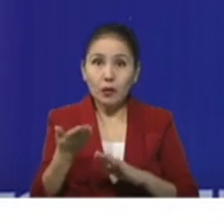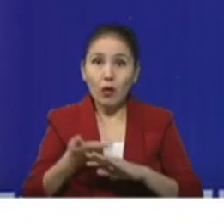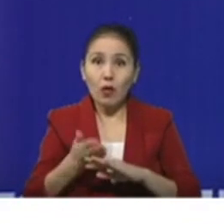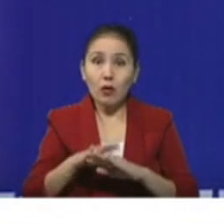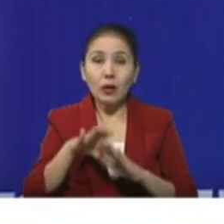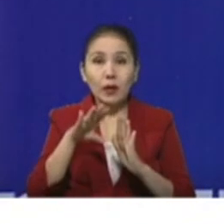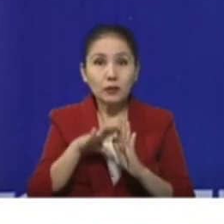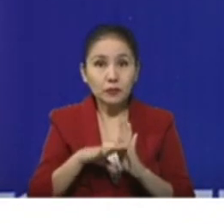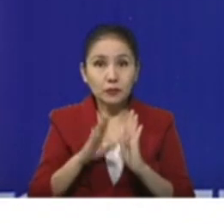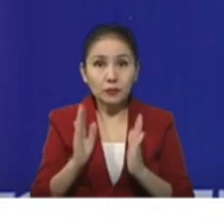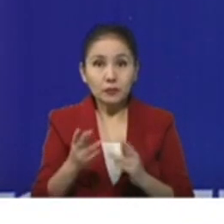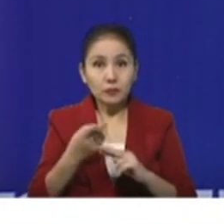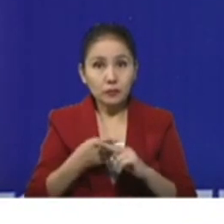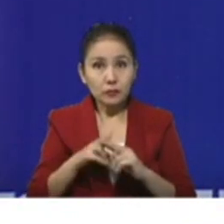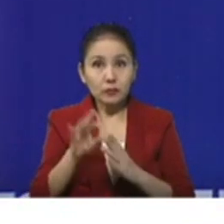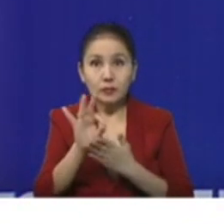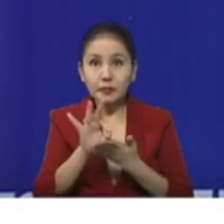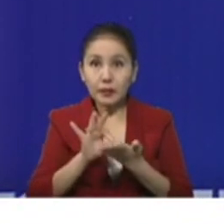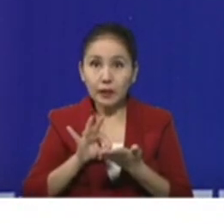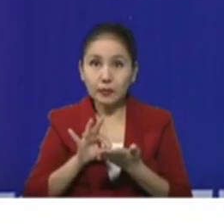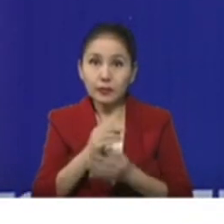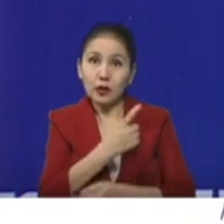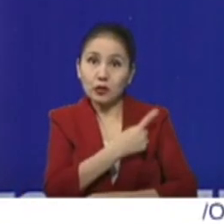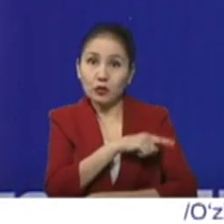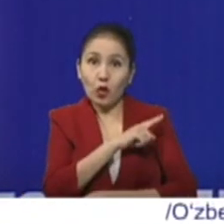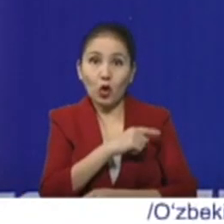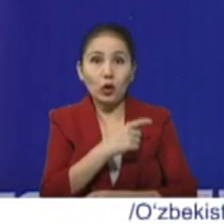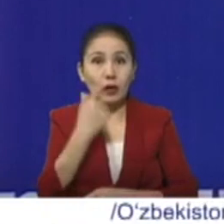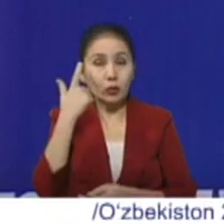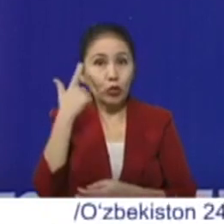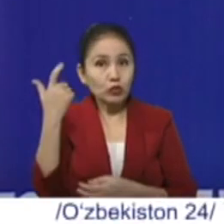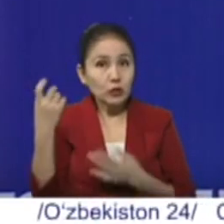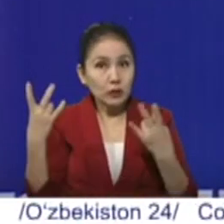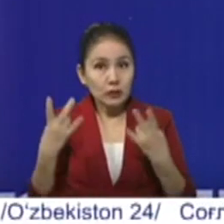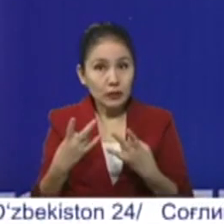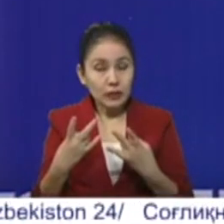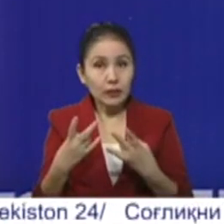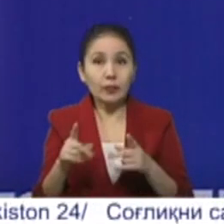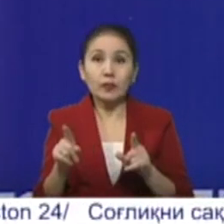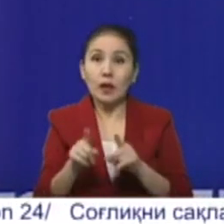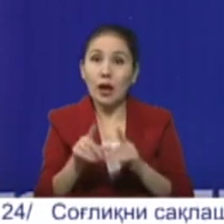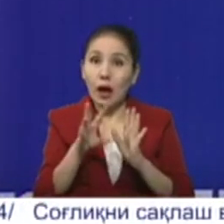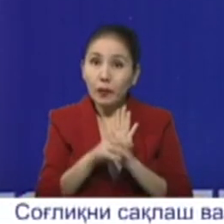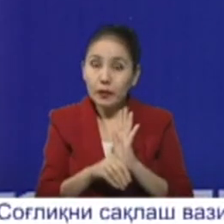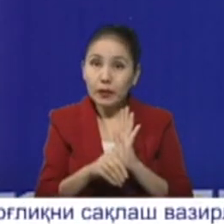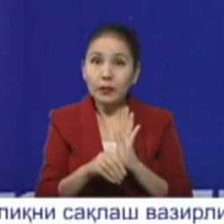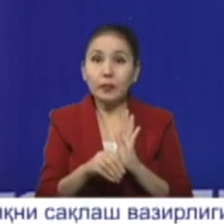og'irlashib boradi. Shuning uchun darhol shifokorga murojaat qilishlari kerak hamda har